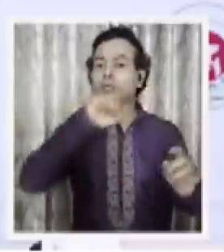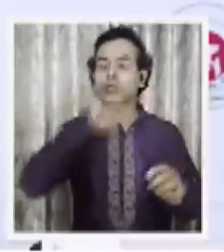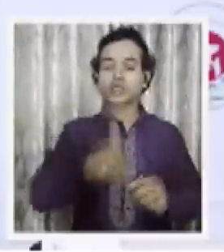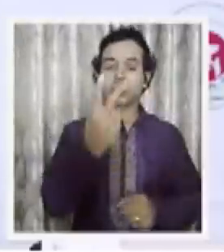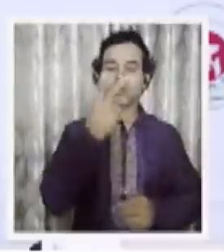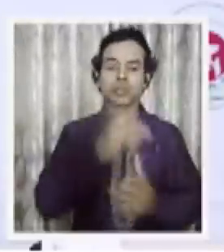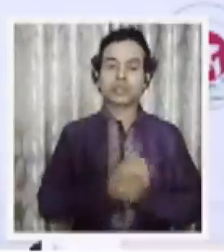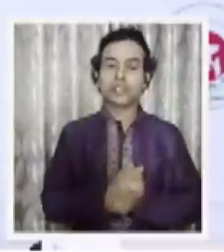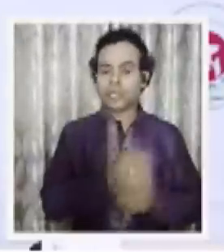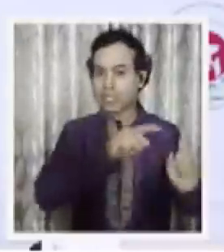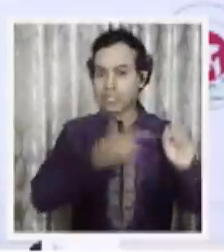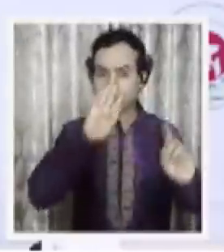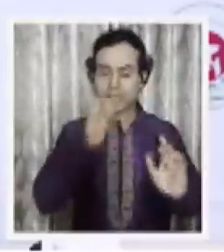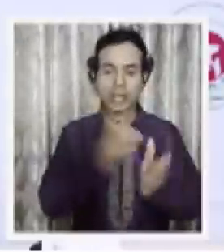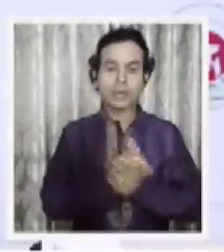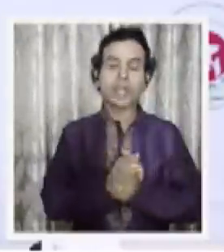91 থেকে 100 বছরের 2 জন।